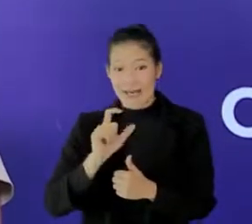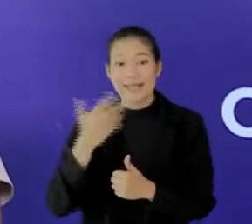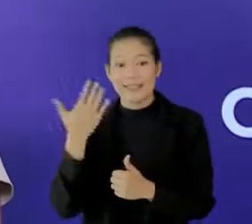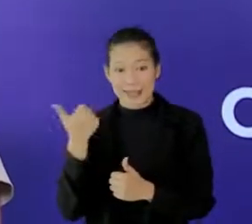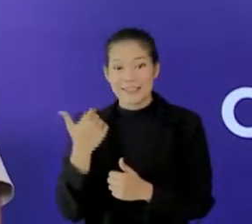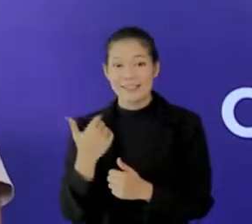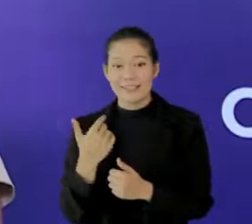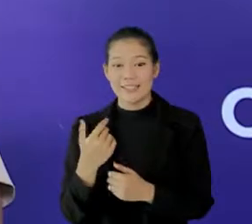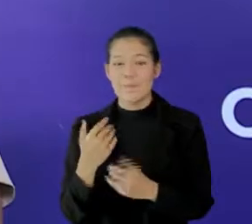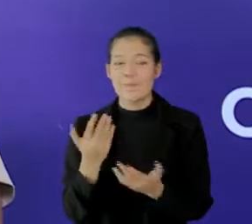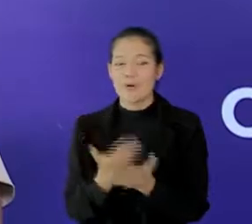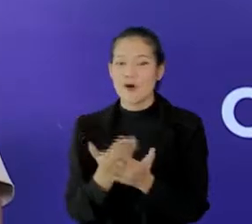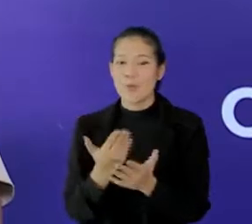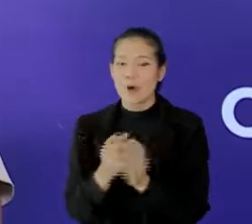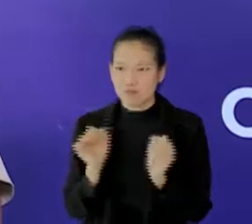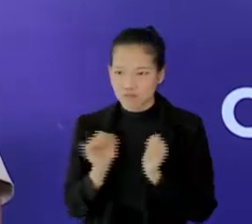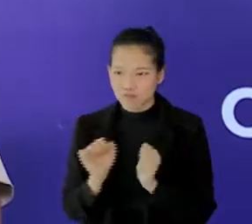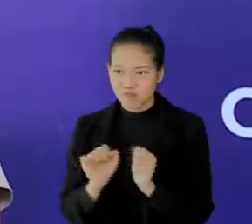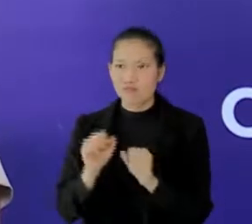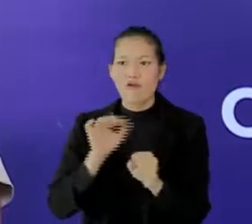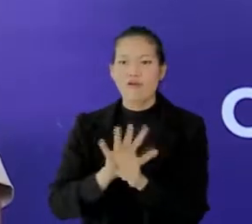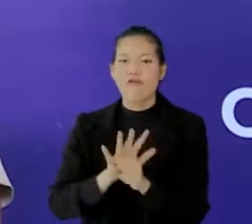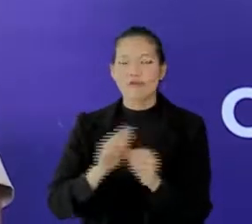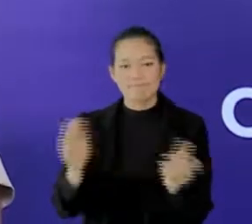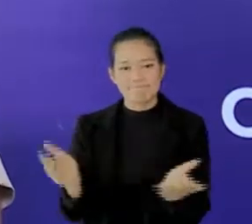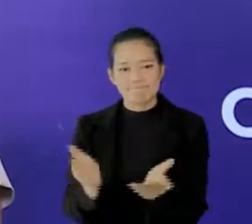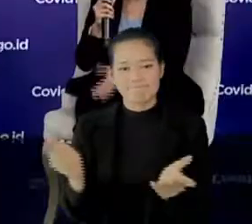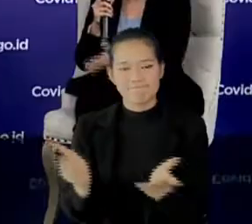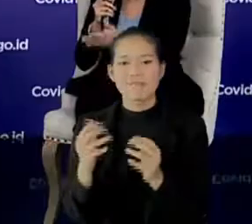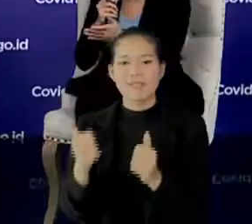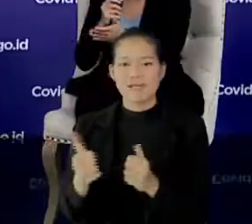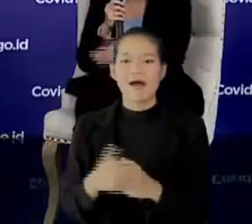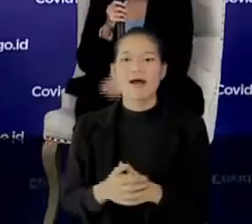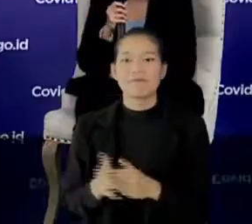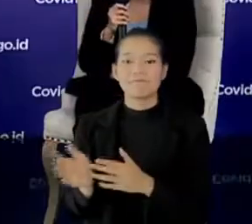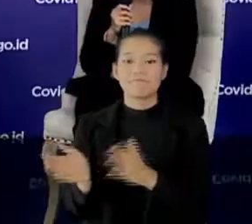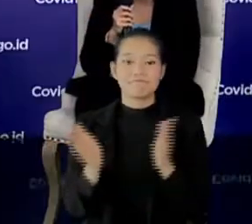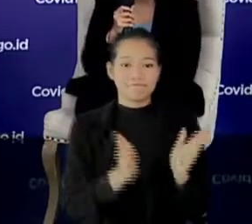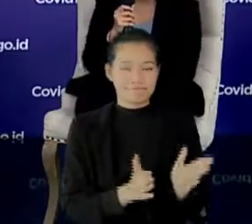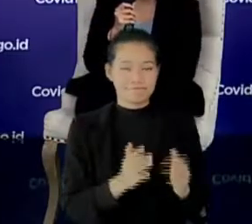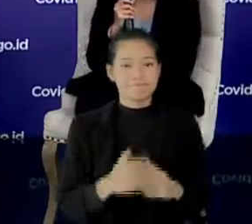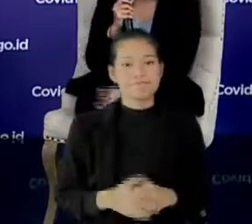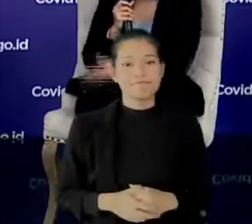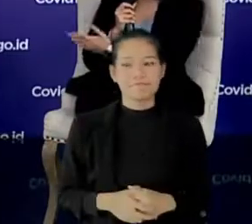mudah-mudahan bisa cepat untuk menanggulangi COVID-19 di Indonesia ya Pak ya. Kita selanjutnya ke